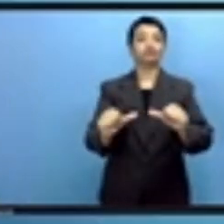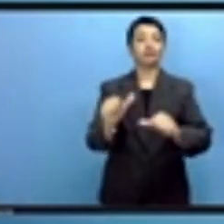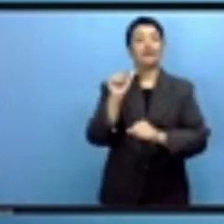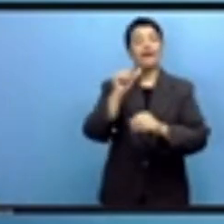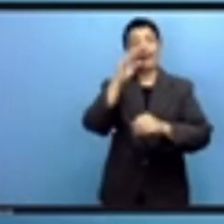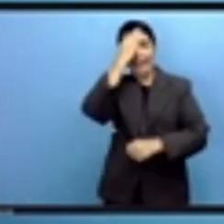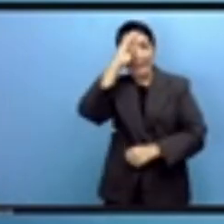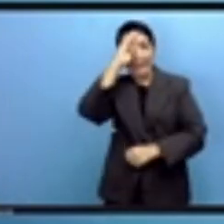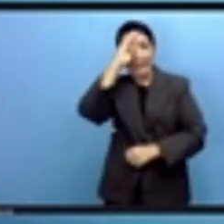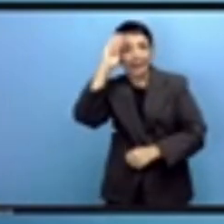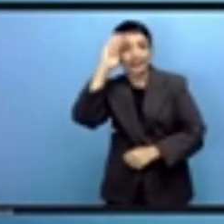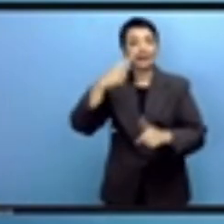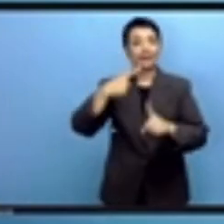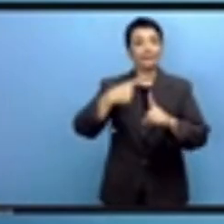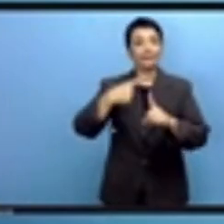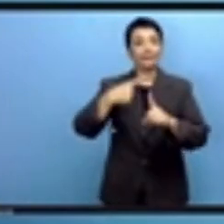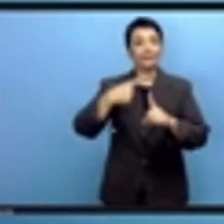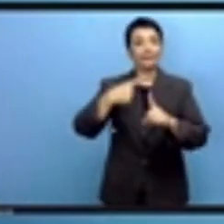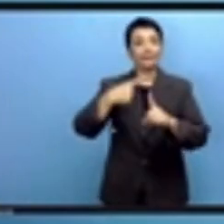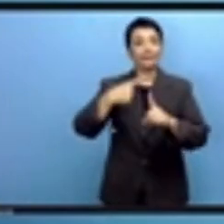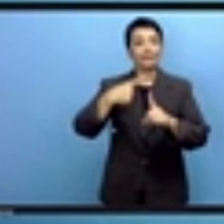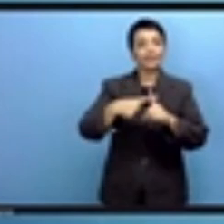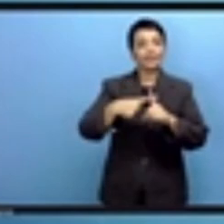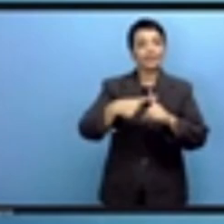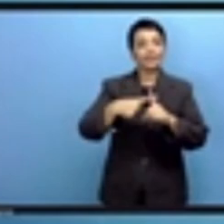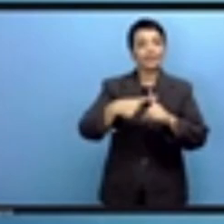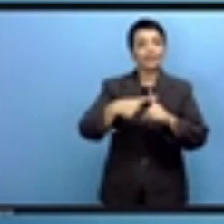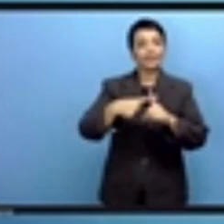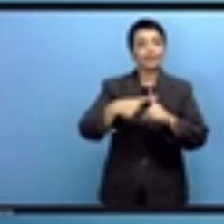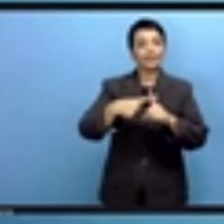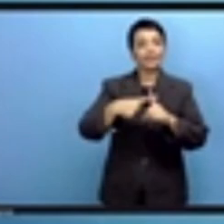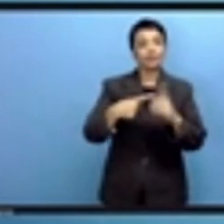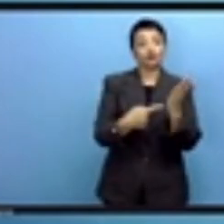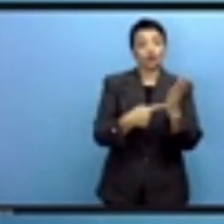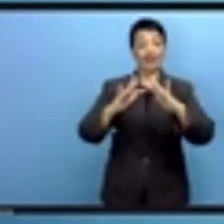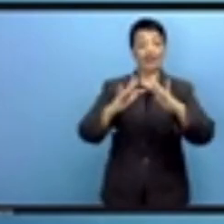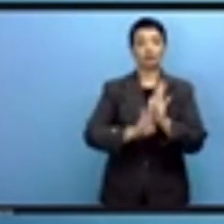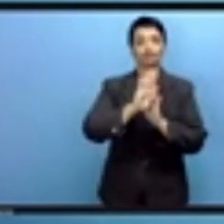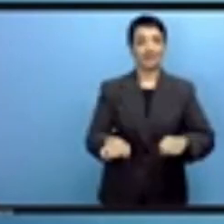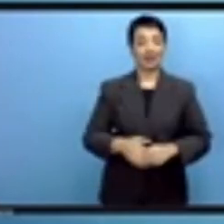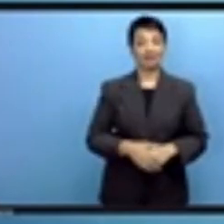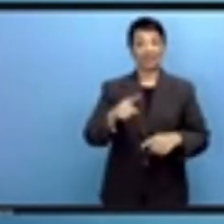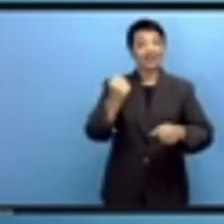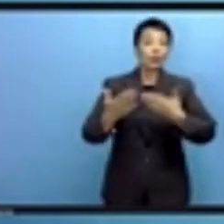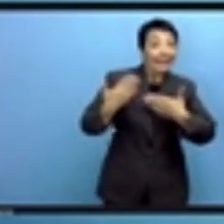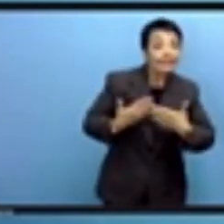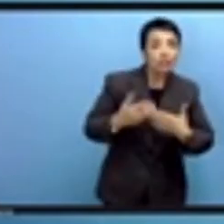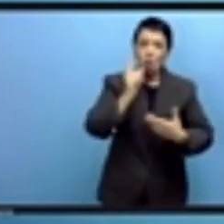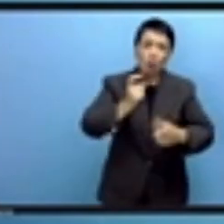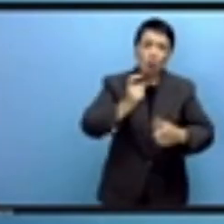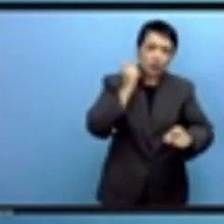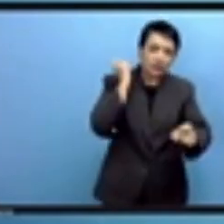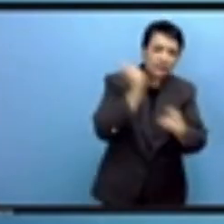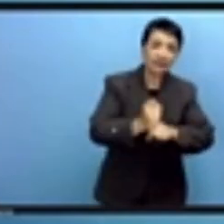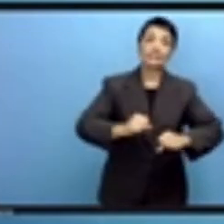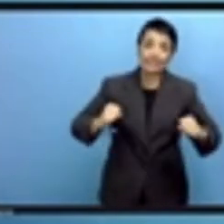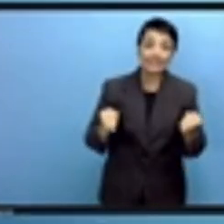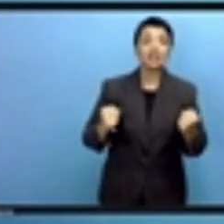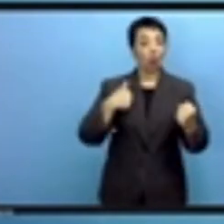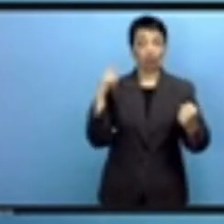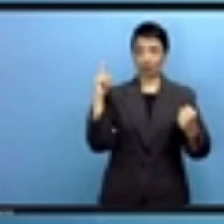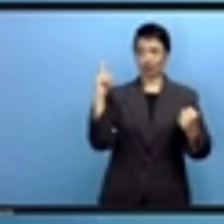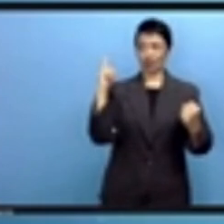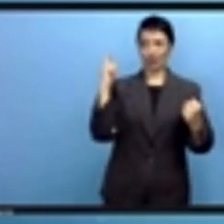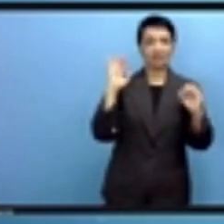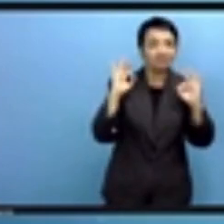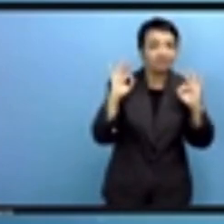括技术社群、公民社会、学术界等等，这是一个艰巨的任务。我们刚刚